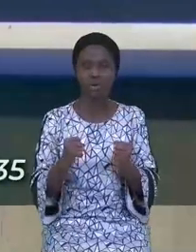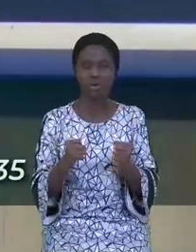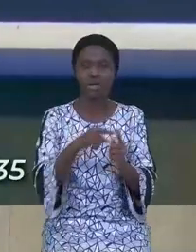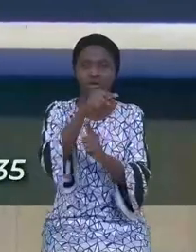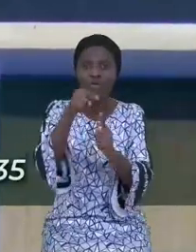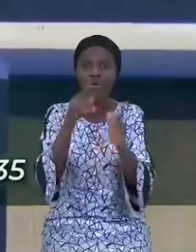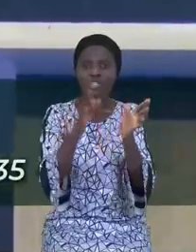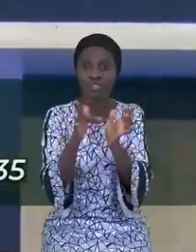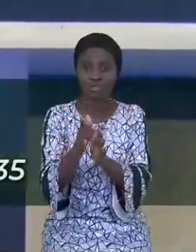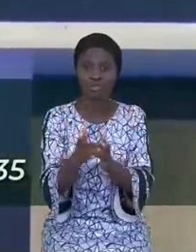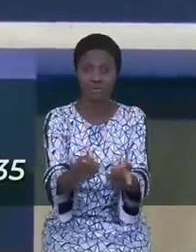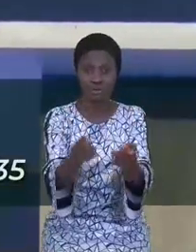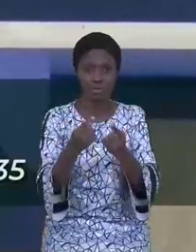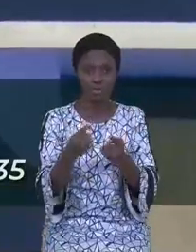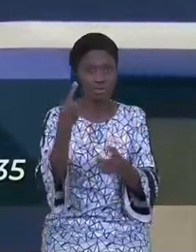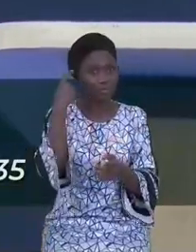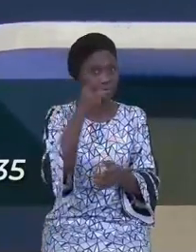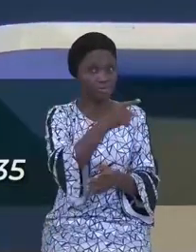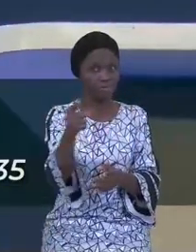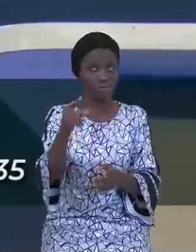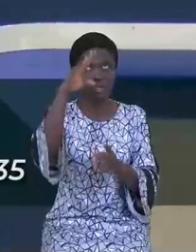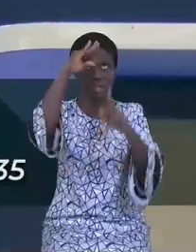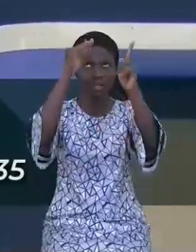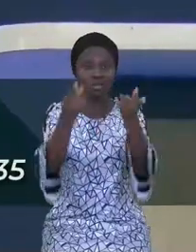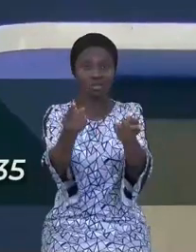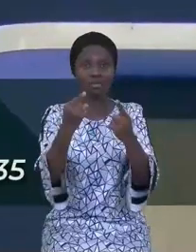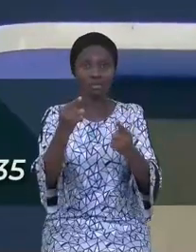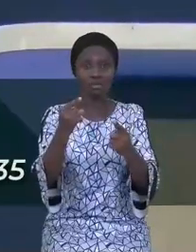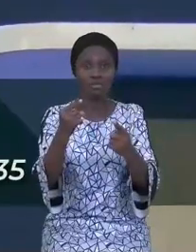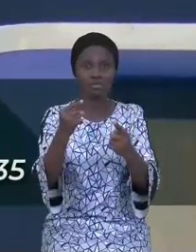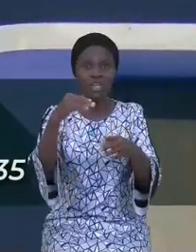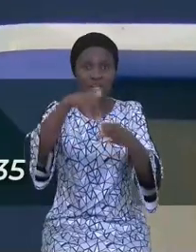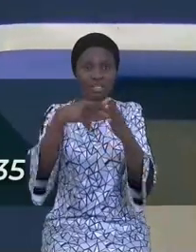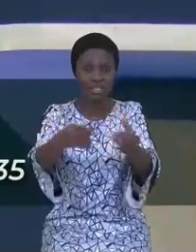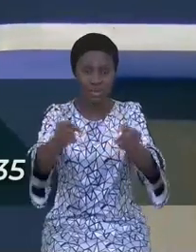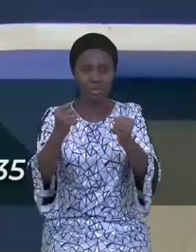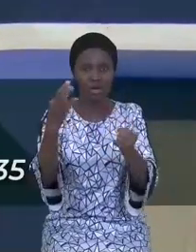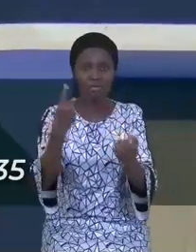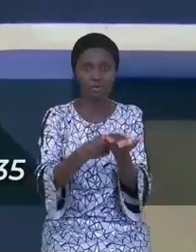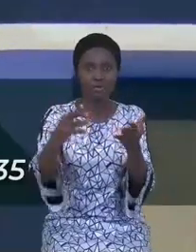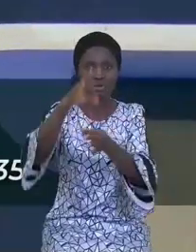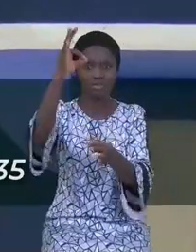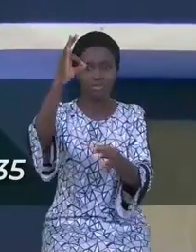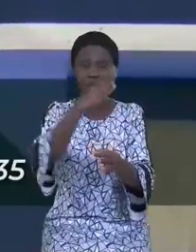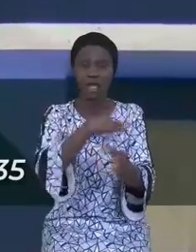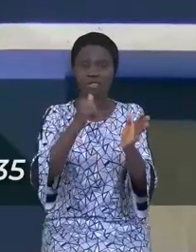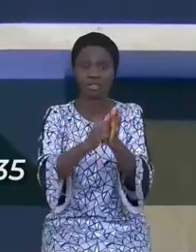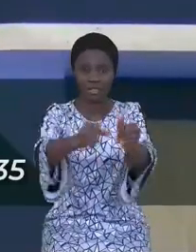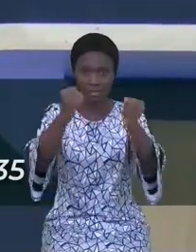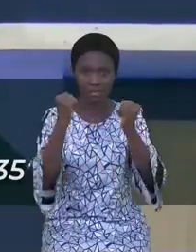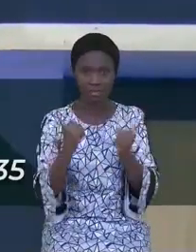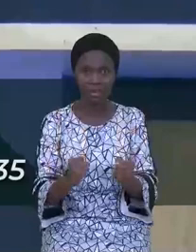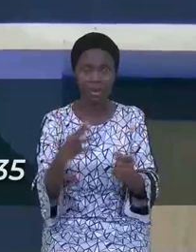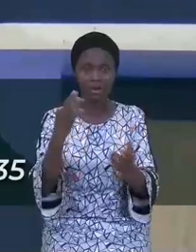Quand Christ vient, il vient dans la puissance du Saint-Esprit. Et cette puissance du Saint-Esprit va